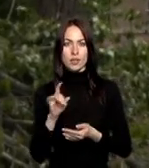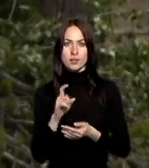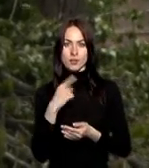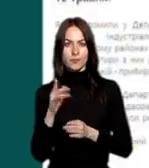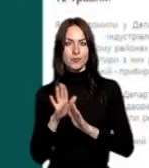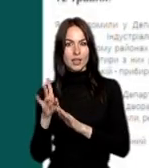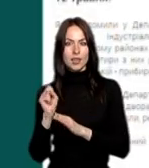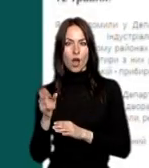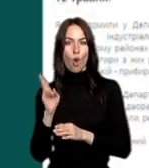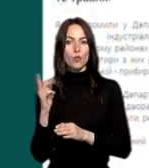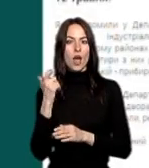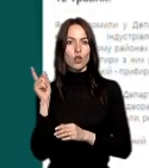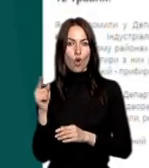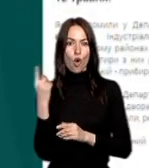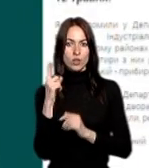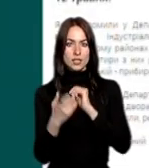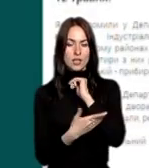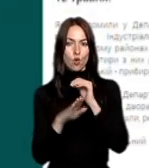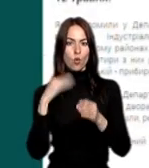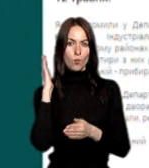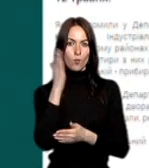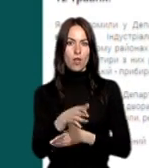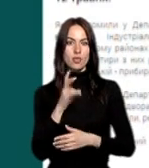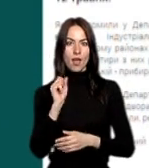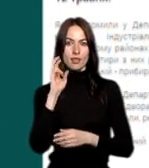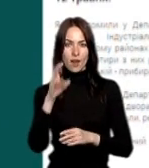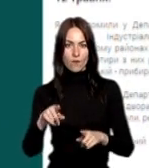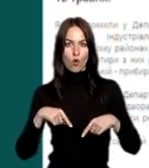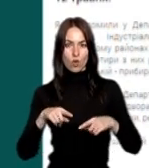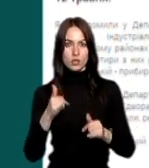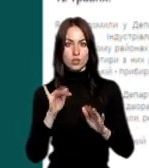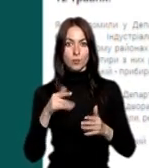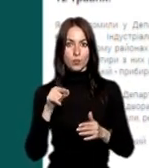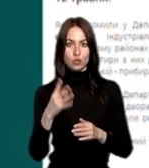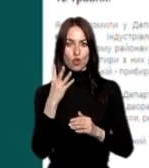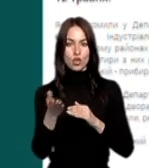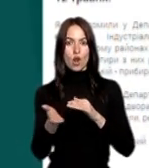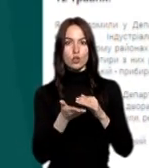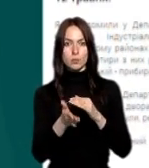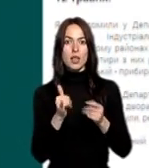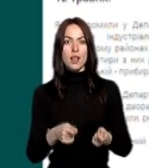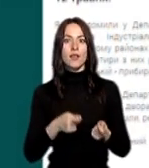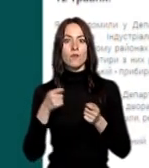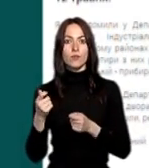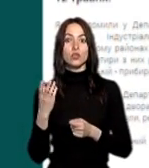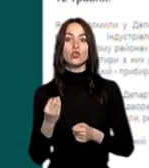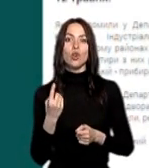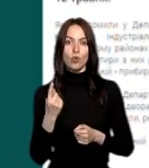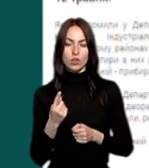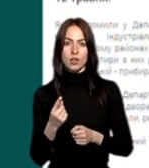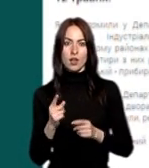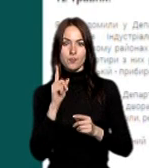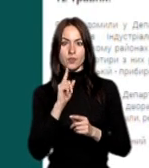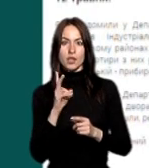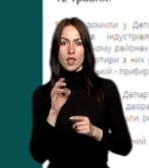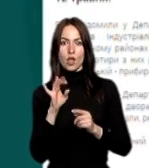господарства. Одне з дерев впало на трамвайні колії. На даний момент 4 з них розпиляні і вивезені. Ще одне застрягло на